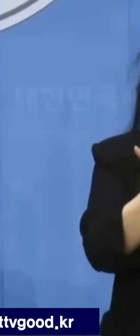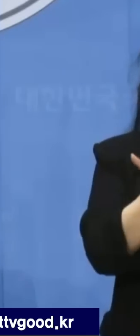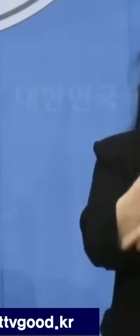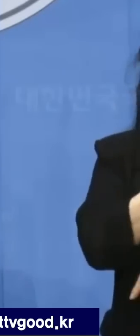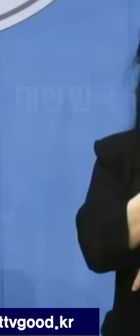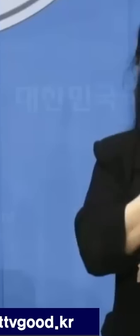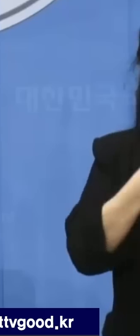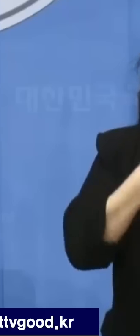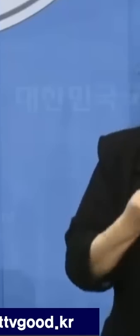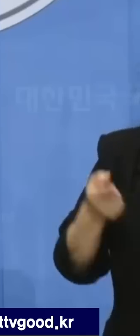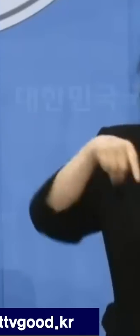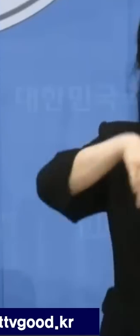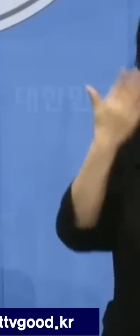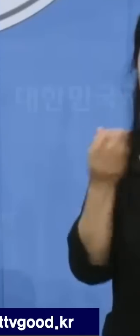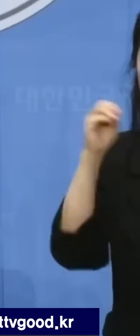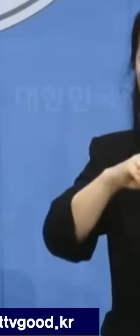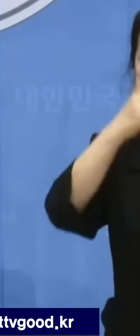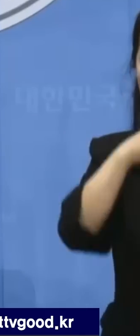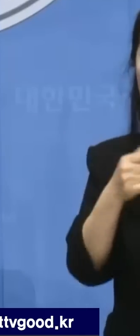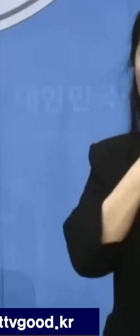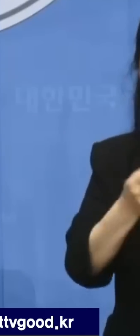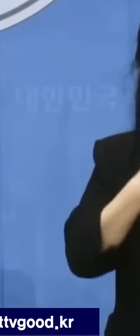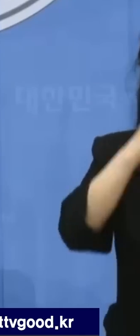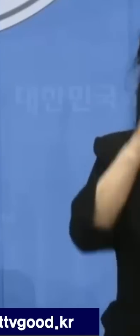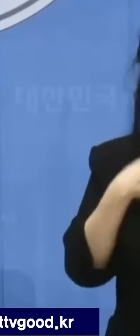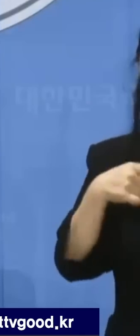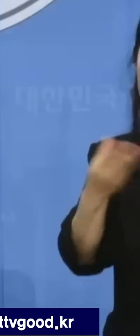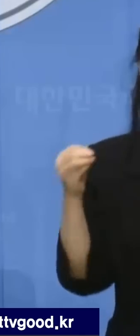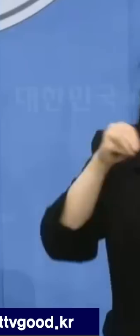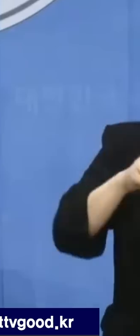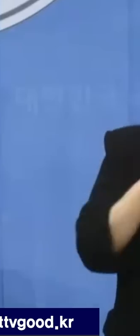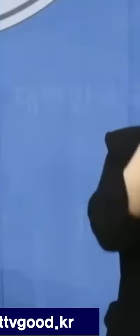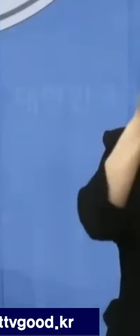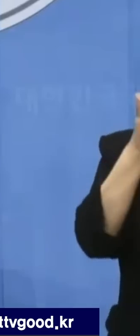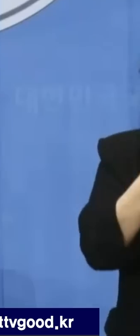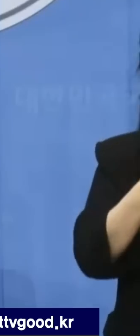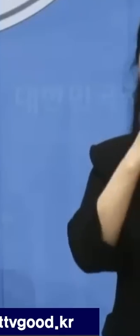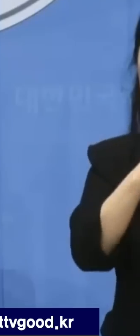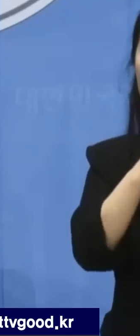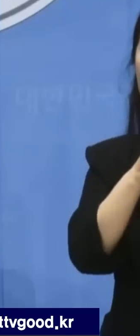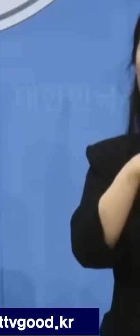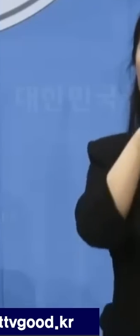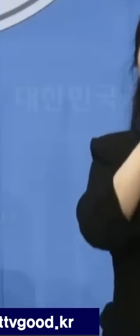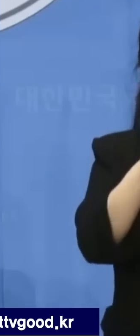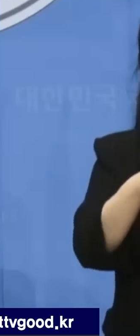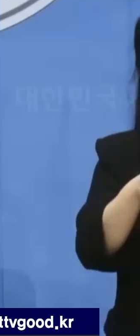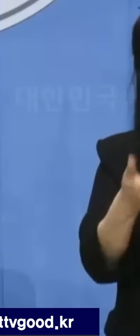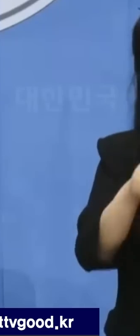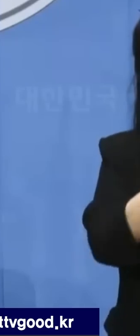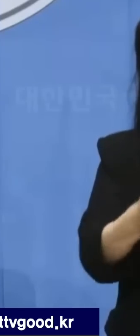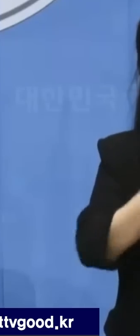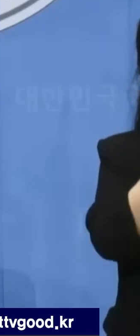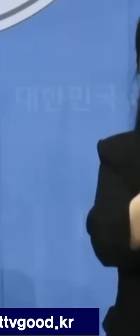뜻이 관철될 수 있도록 당원주권위원회와 당 지도부의 상설적인 소통창구를 만들겠습니다.